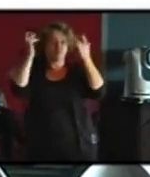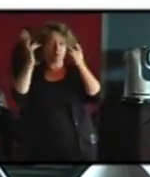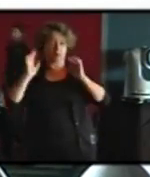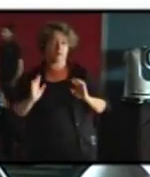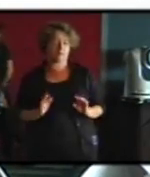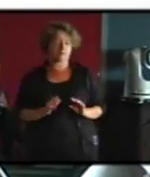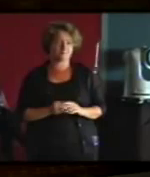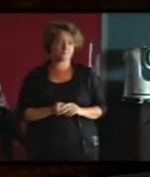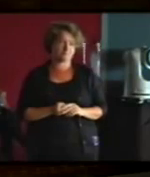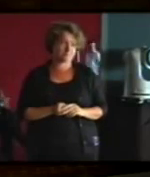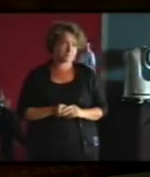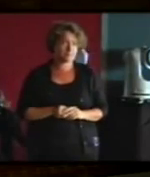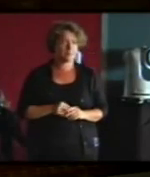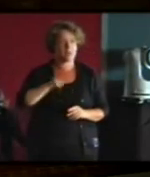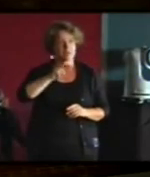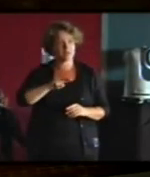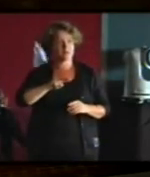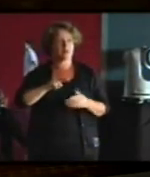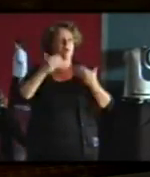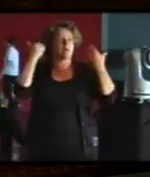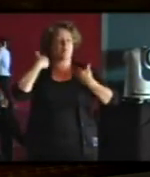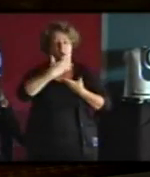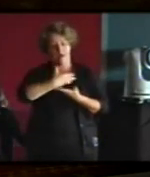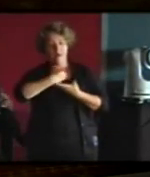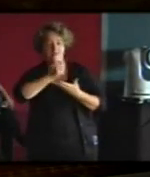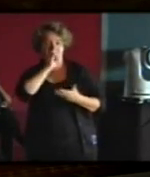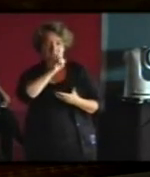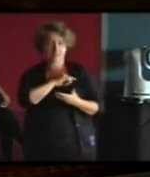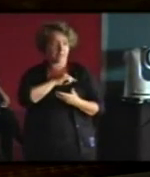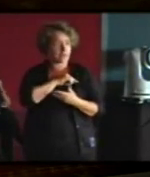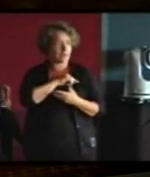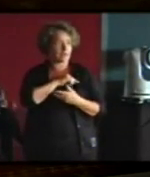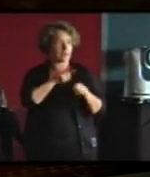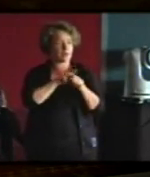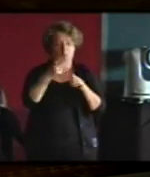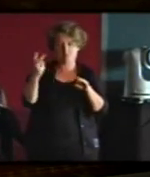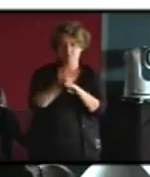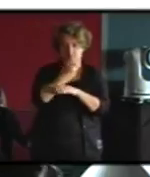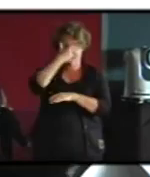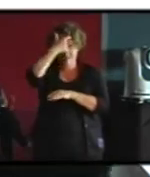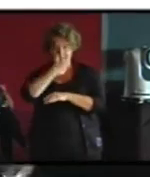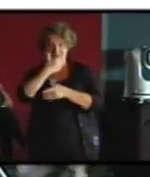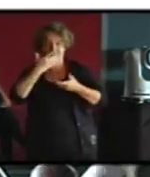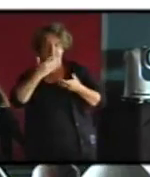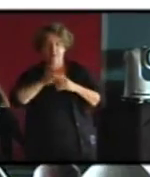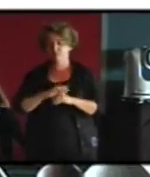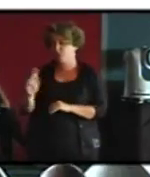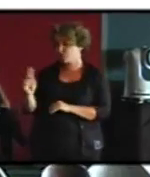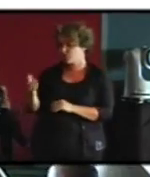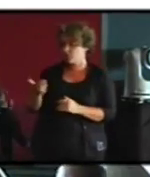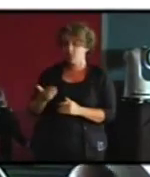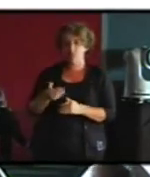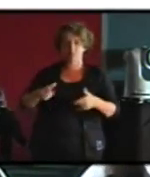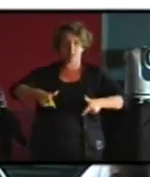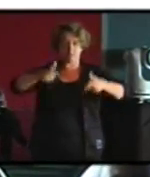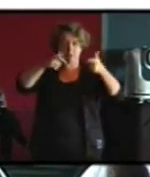j'étais pas là pour ça. Invité comme le vilain petit canard pour parler d'argent. Je pense que le bâtiment haussmannien, il a aussi de la